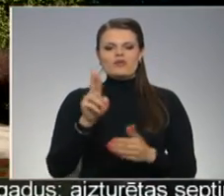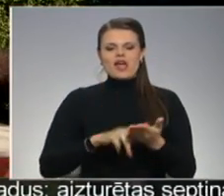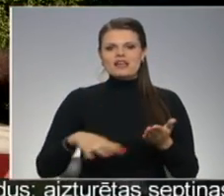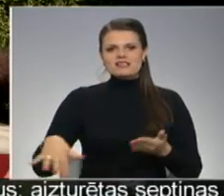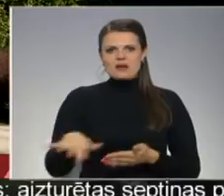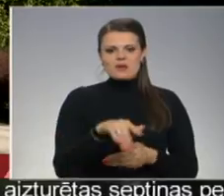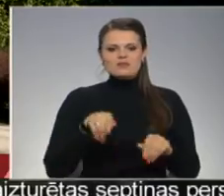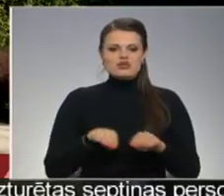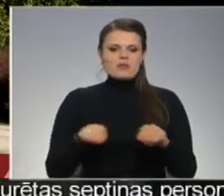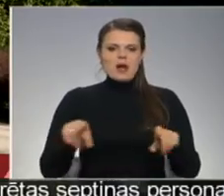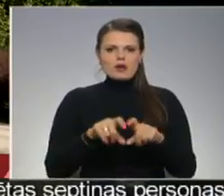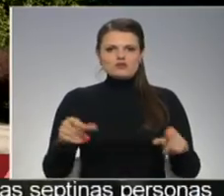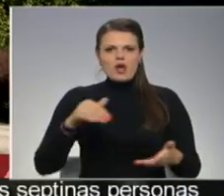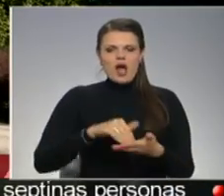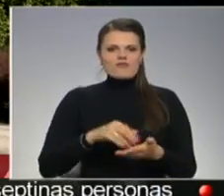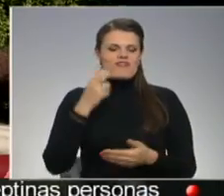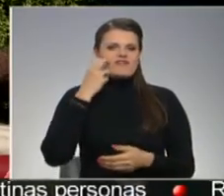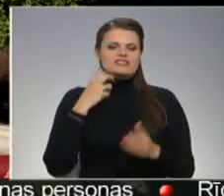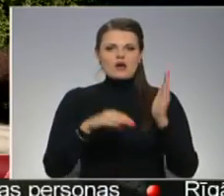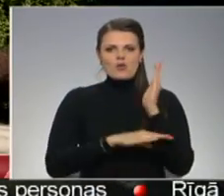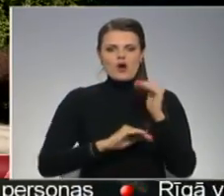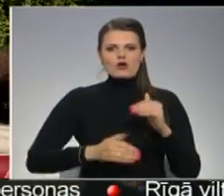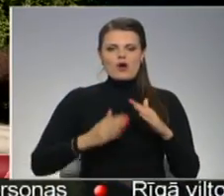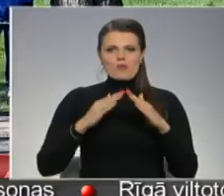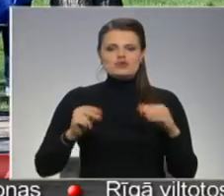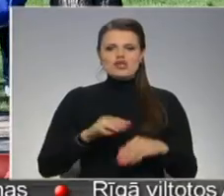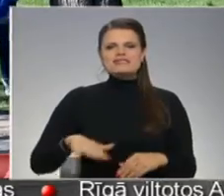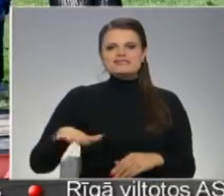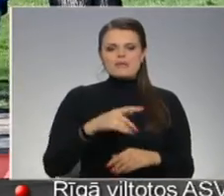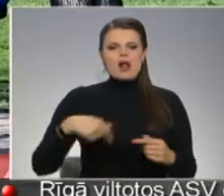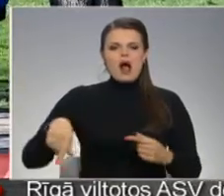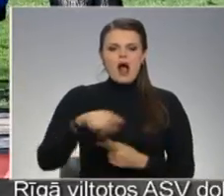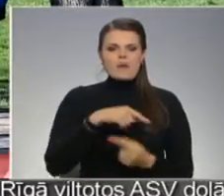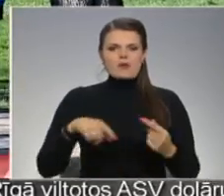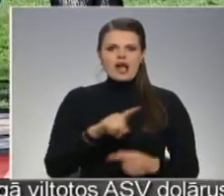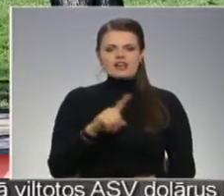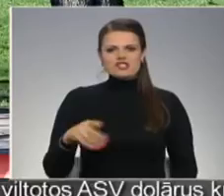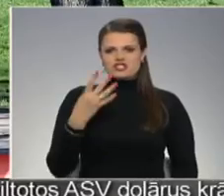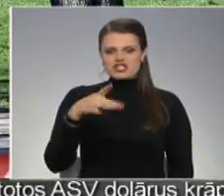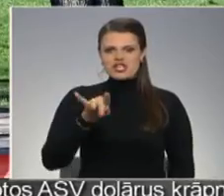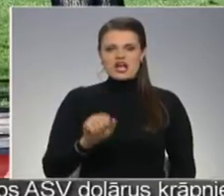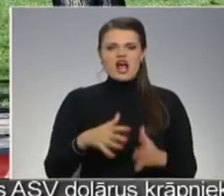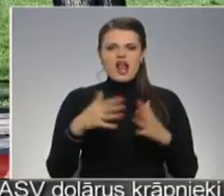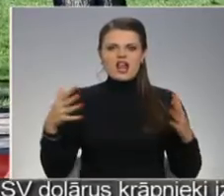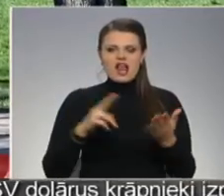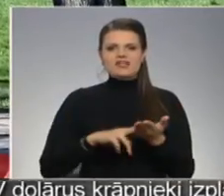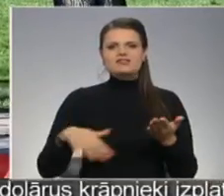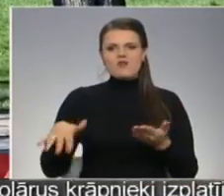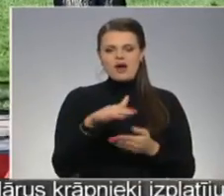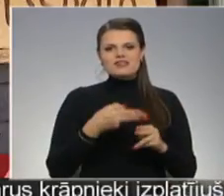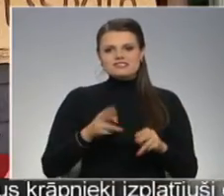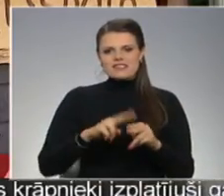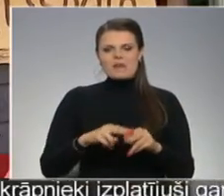Dzimtmisas pamatskola atrodas vecākajā koka muižā Zemgalē, kam apkārt plešas 4 hektārus liels parks.